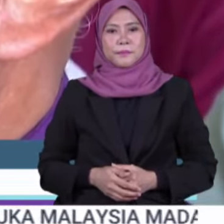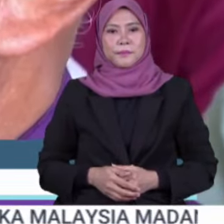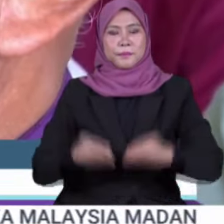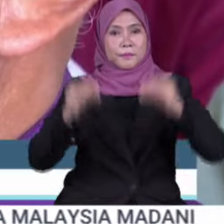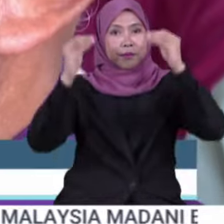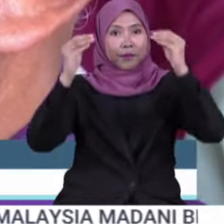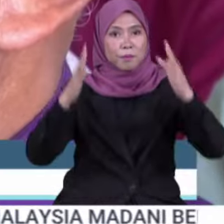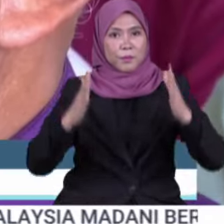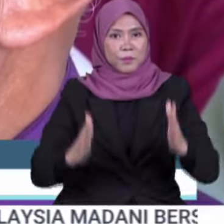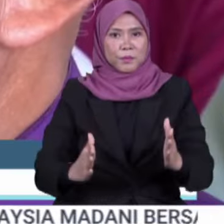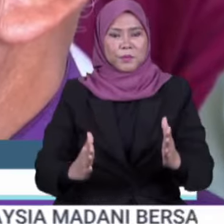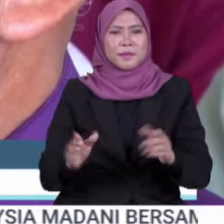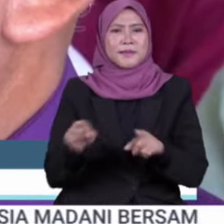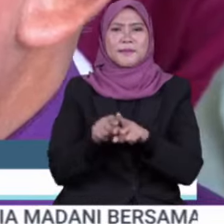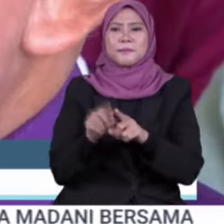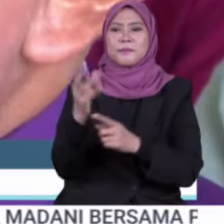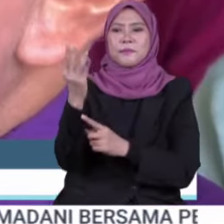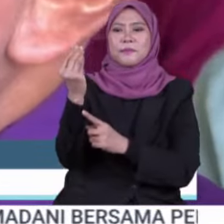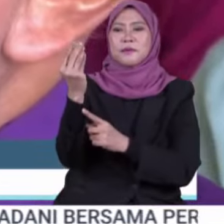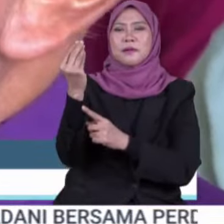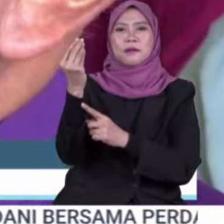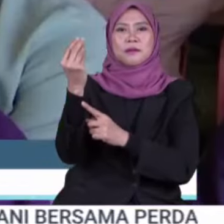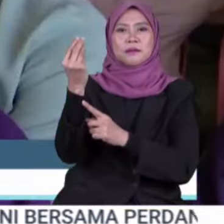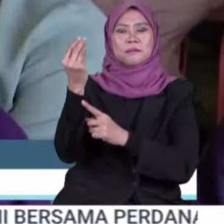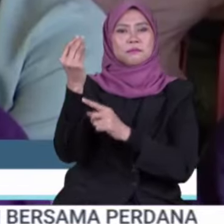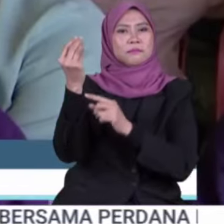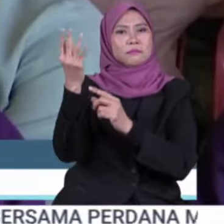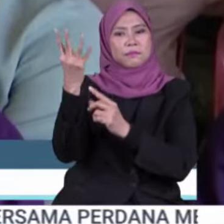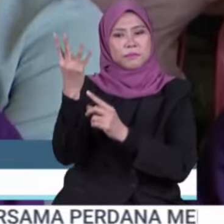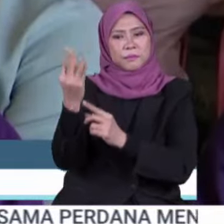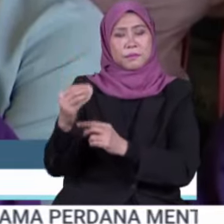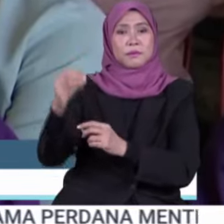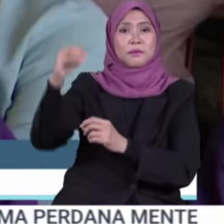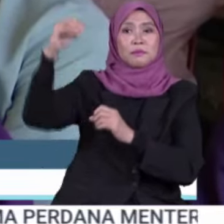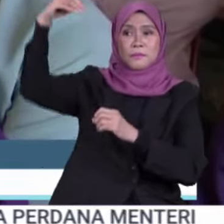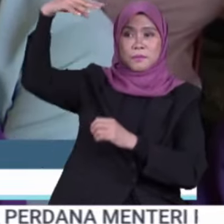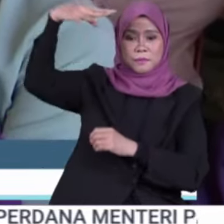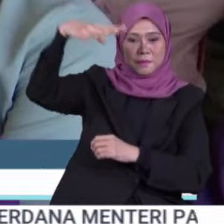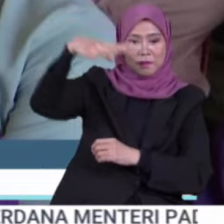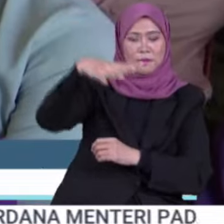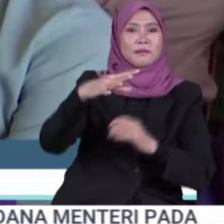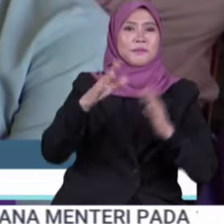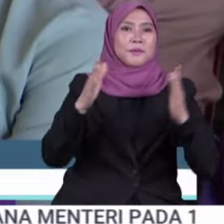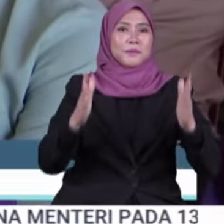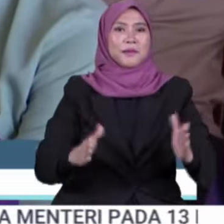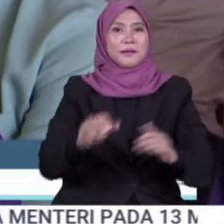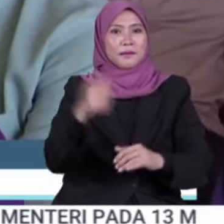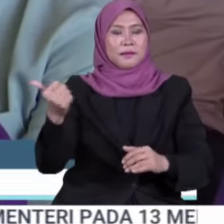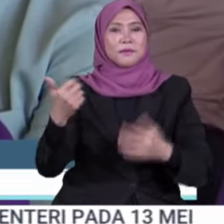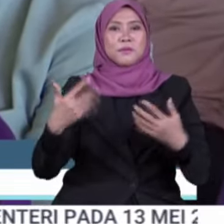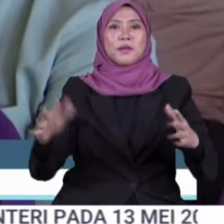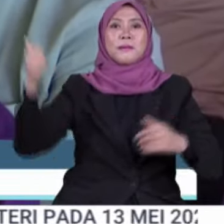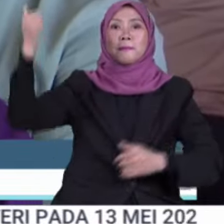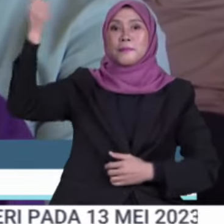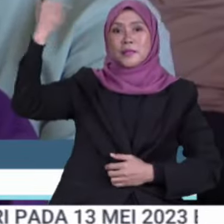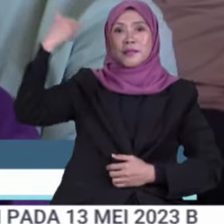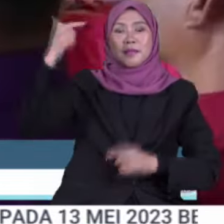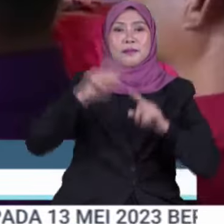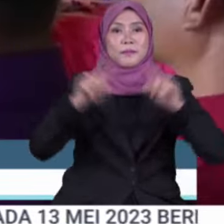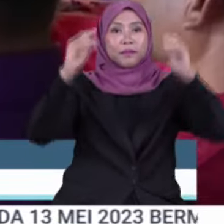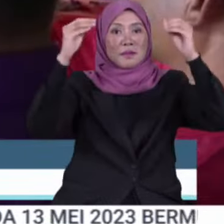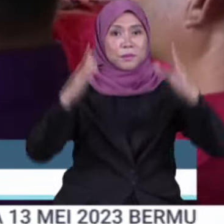Guru, ibarat lilin yang sanggup membakar diri bagi menyinari insan lain. Walaupun sudah besar, namun Cikgu